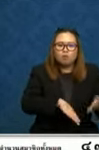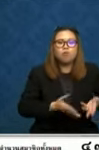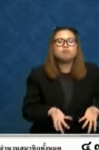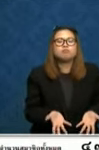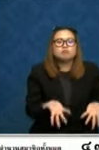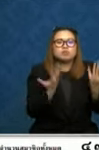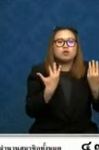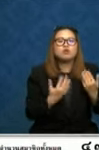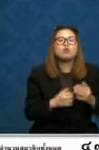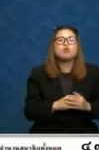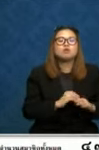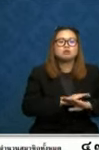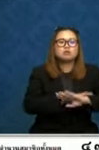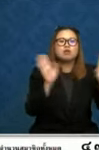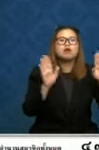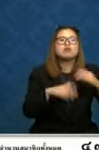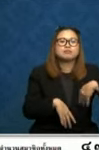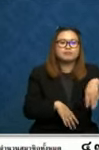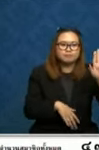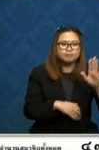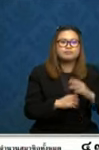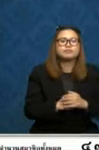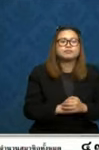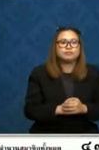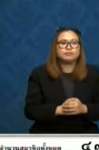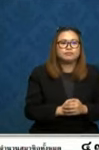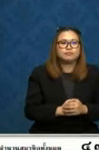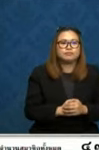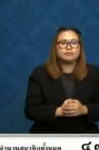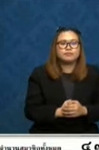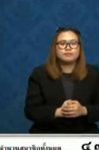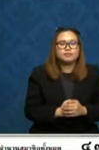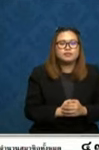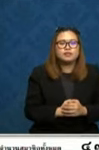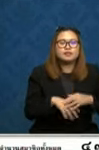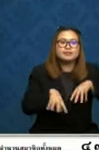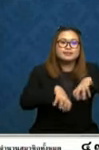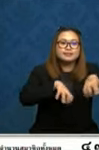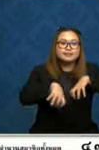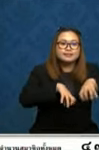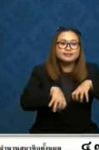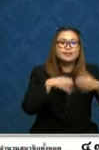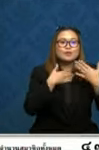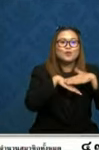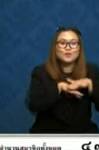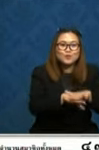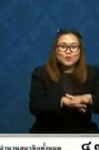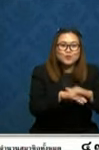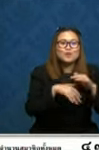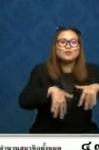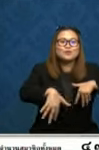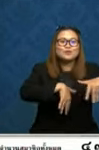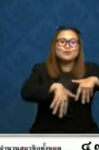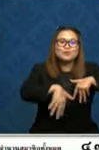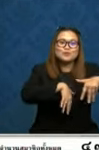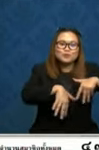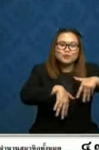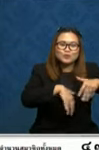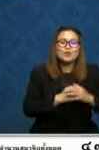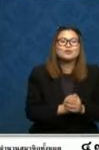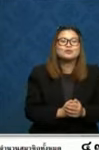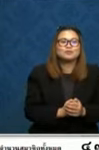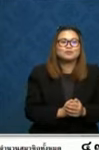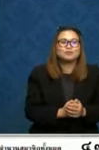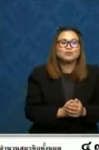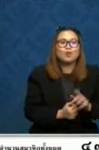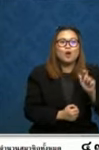เพื่อประหยัดงบประมาณหรือถ้าจะมีส่วนร่วมก็แค่อาจจะต้องแค่มีส่วนร่วมและก็ให้ชาวบ้านหรือคนที่อยู่ในองค์กรปก